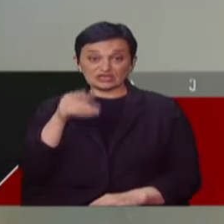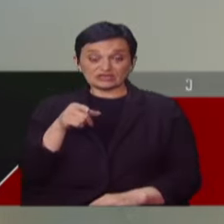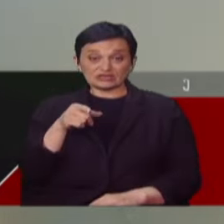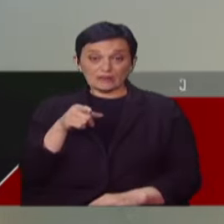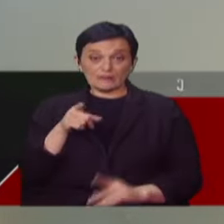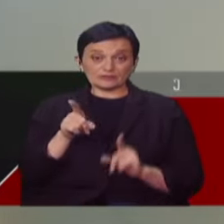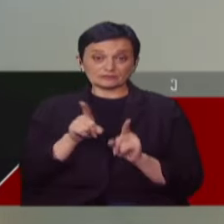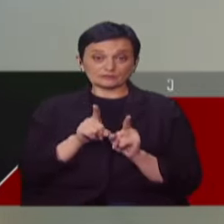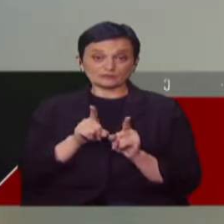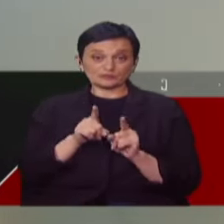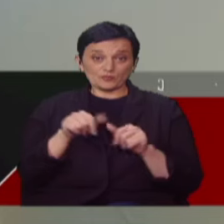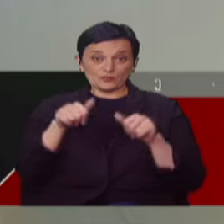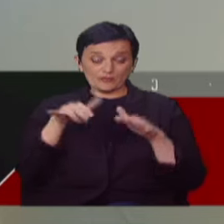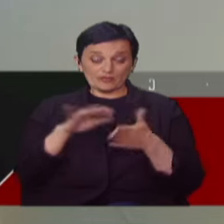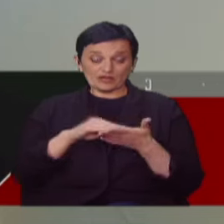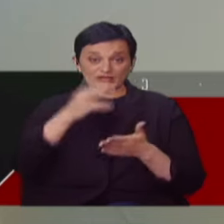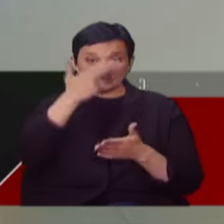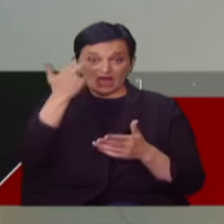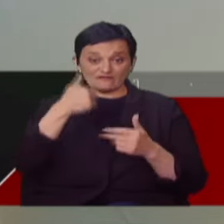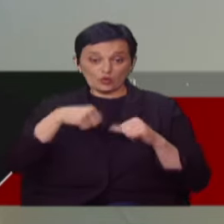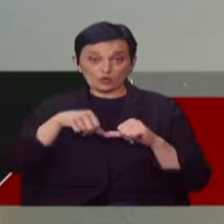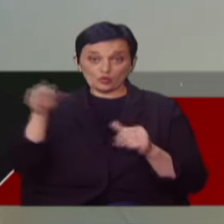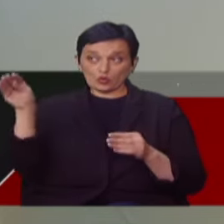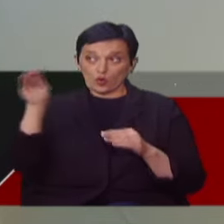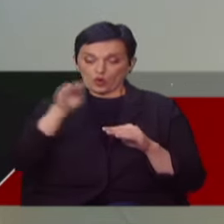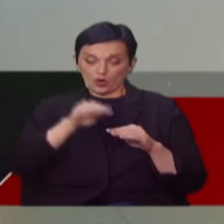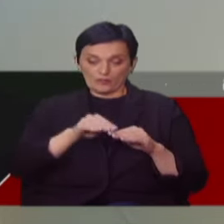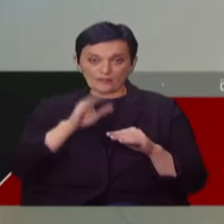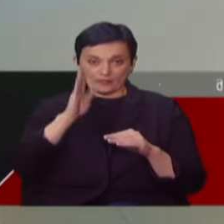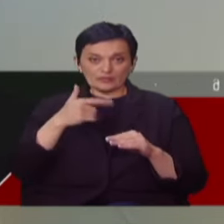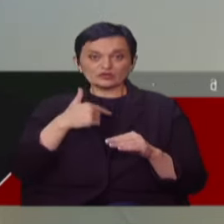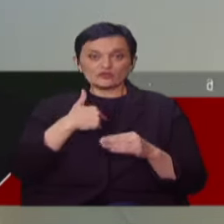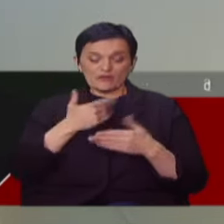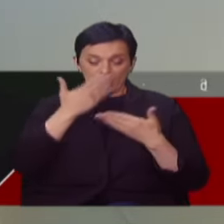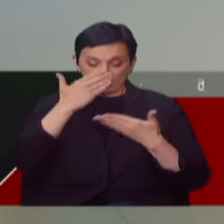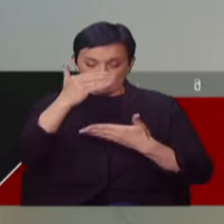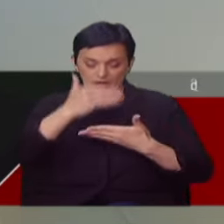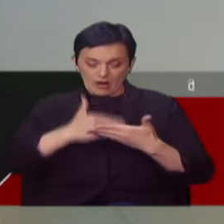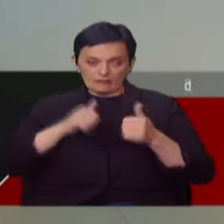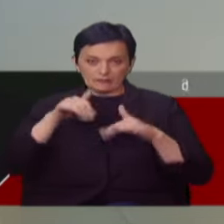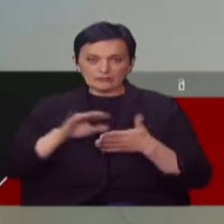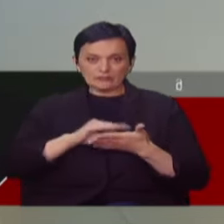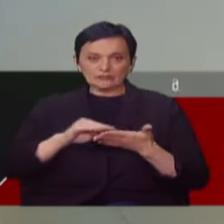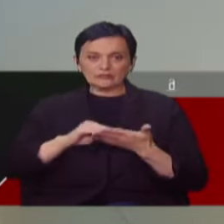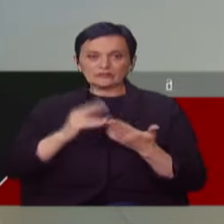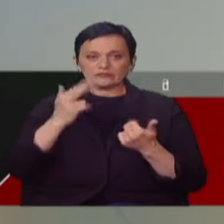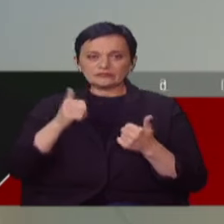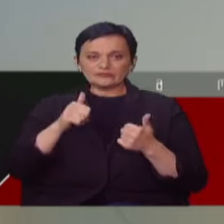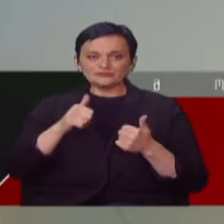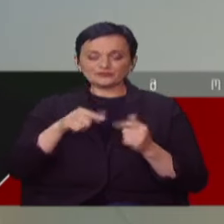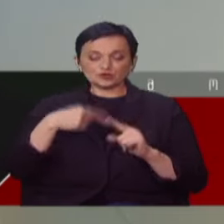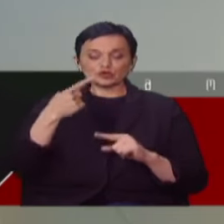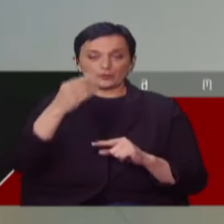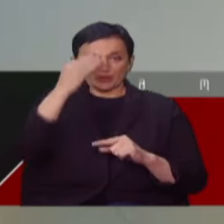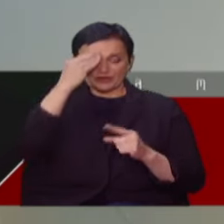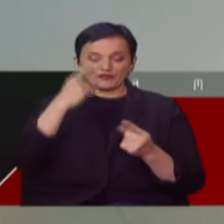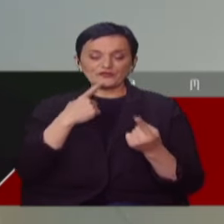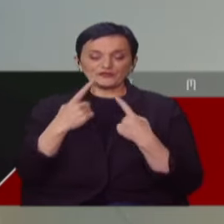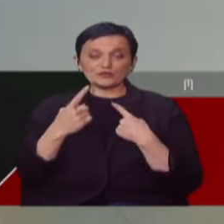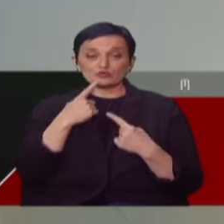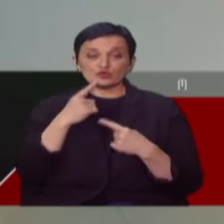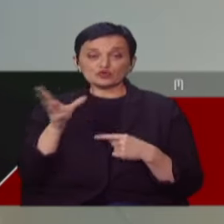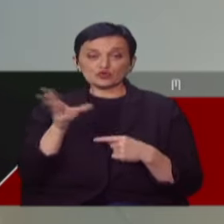შემოსული დასკვნა ვენეციის კომისიიდან, ჩვენ ბუნებრივია გავეცნობით ამ დასკვნას და დასკვნის შემდგომ ვიმსჯელოთ უკვე